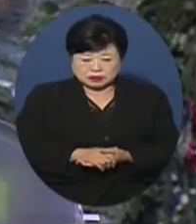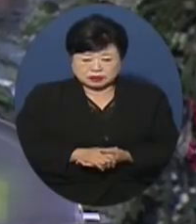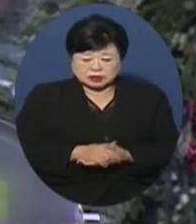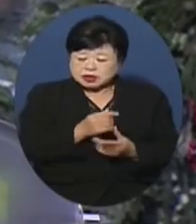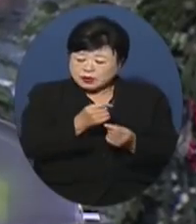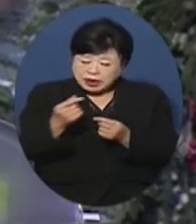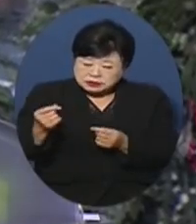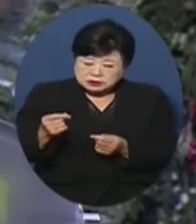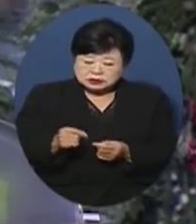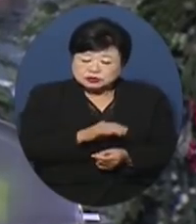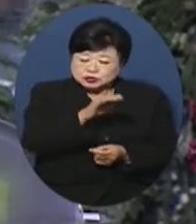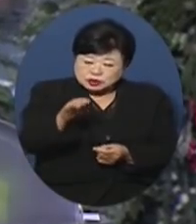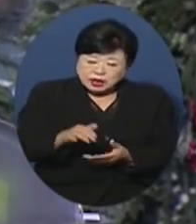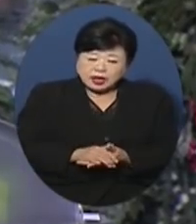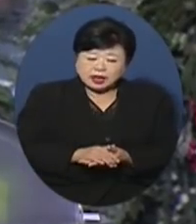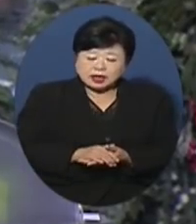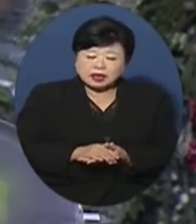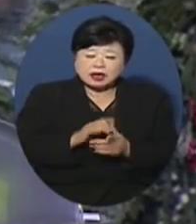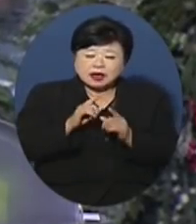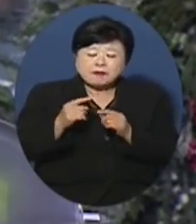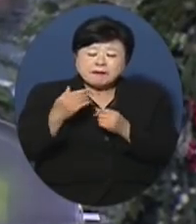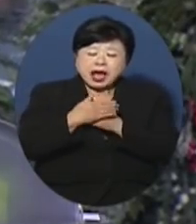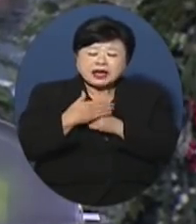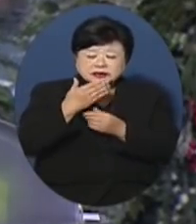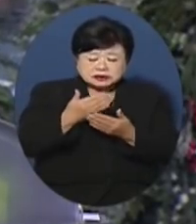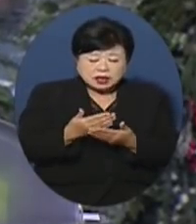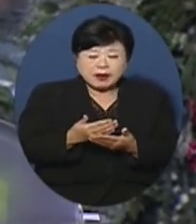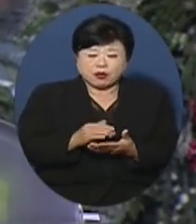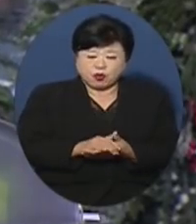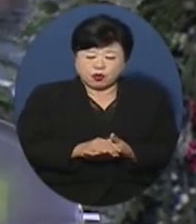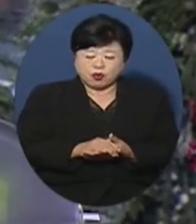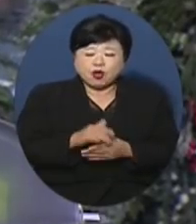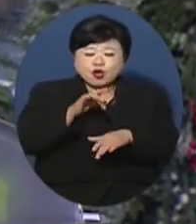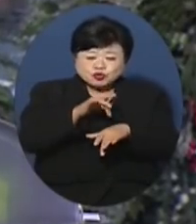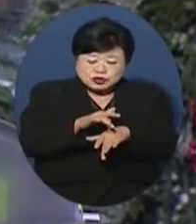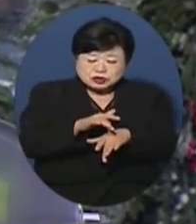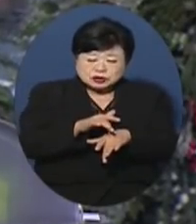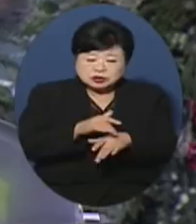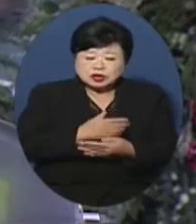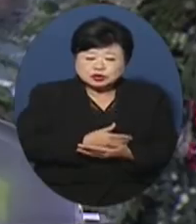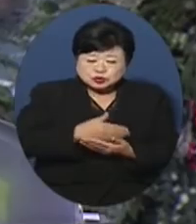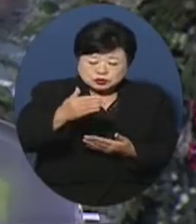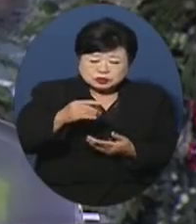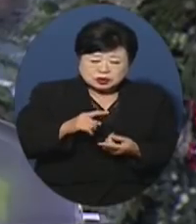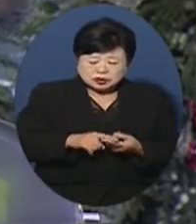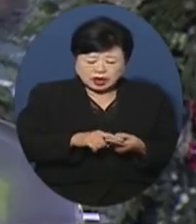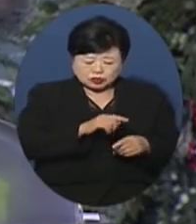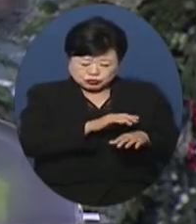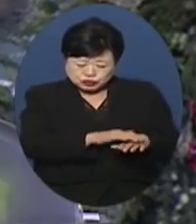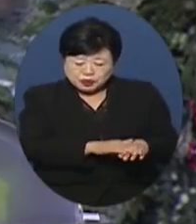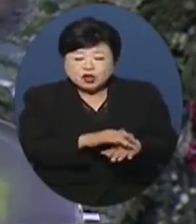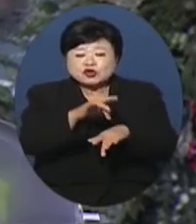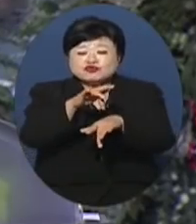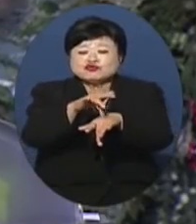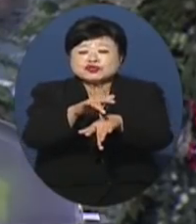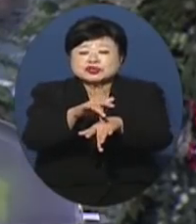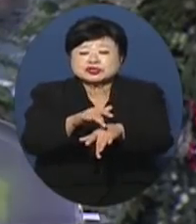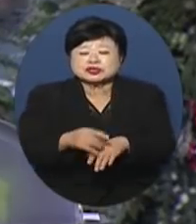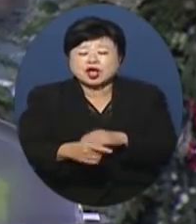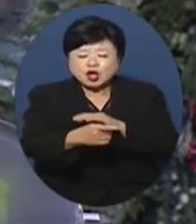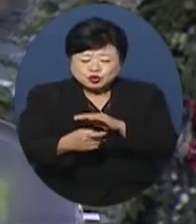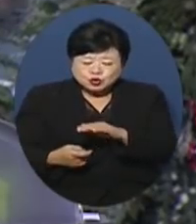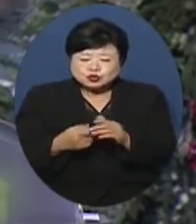이와 같이 우리가 많은 은혜를 받았어도 귀신을 내버려 두면 귀신은